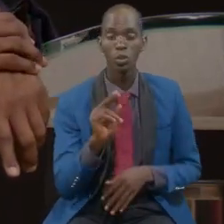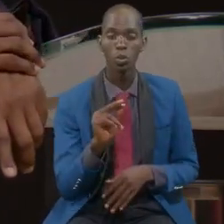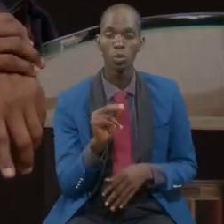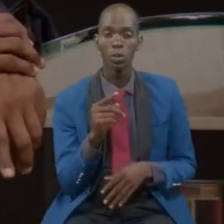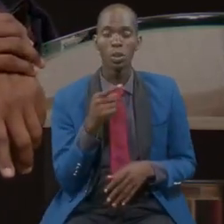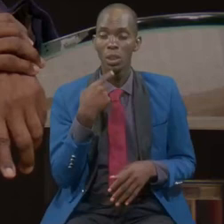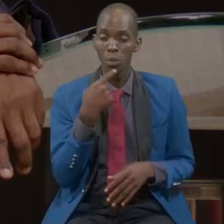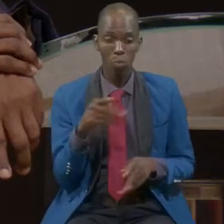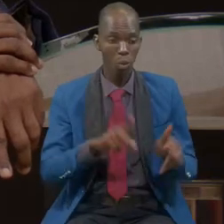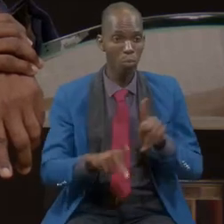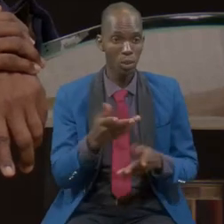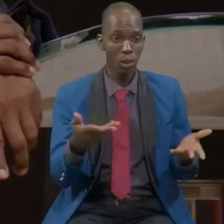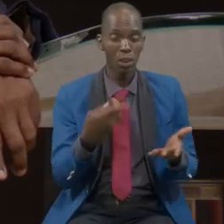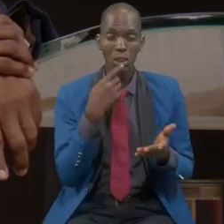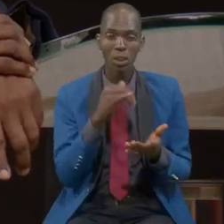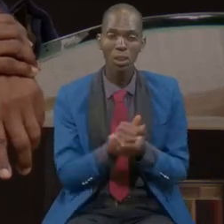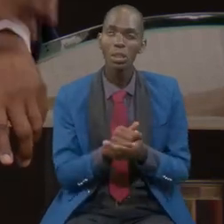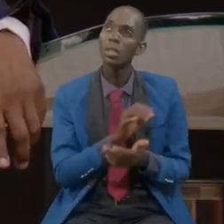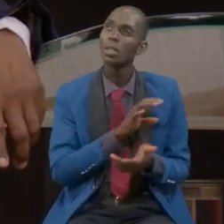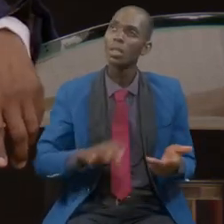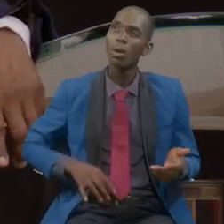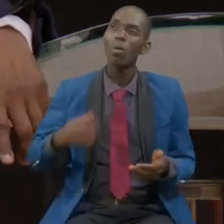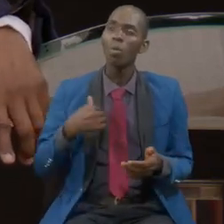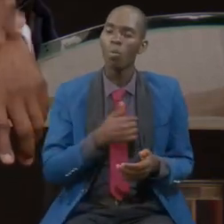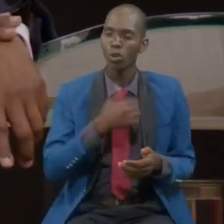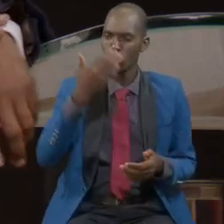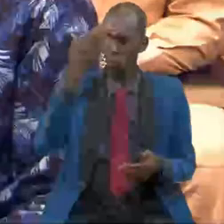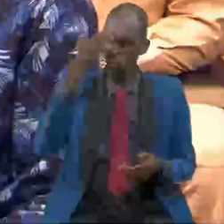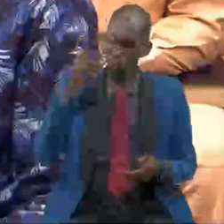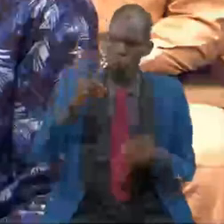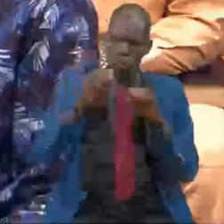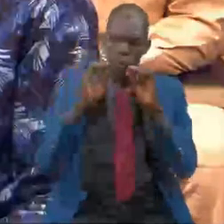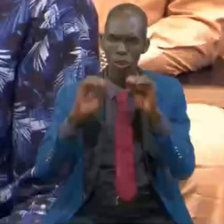que nous savons que tu enseignes la voix de Dieu